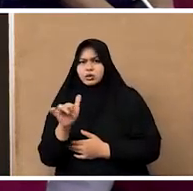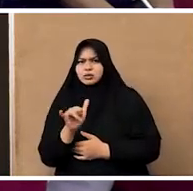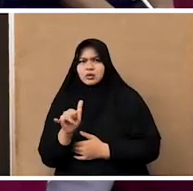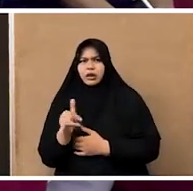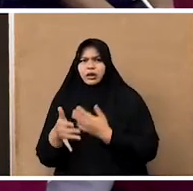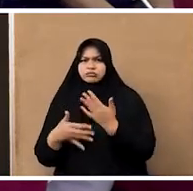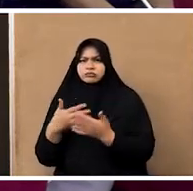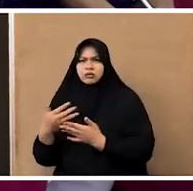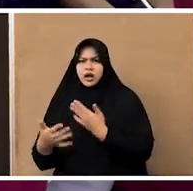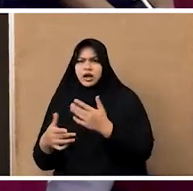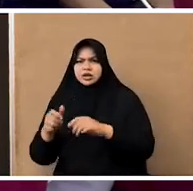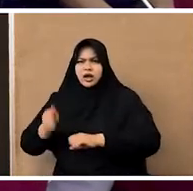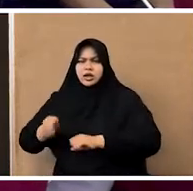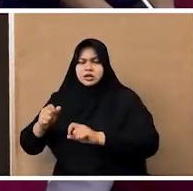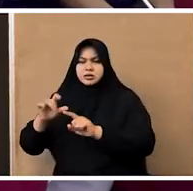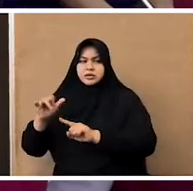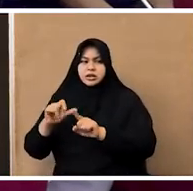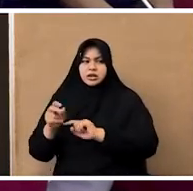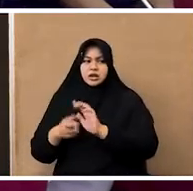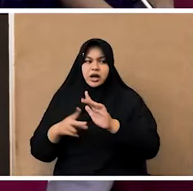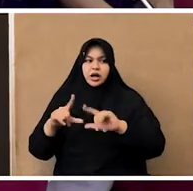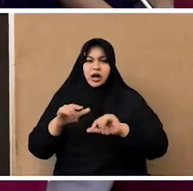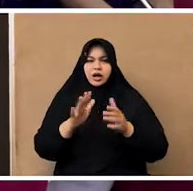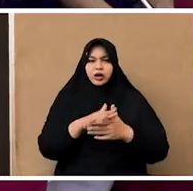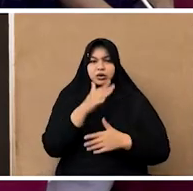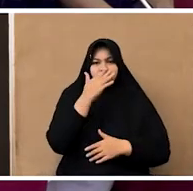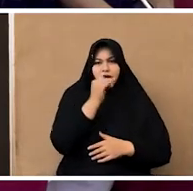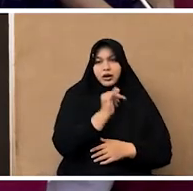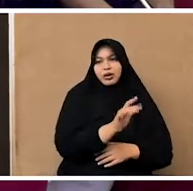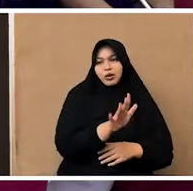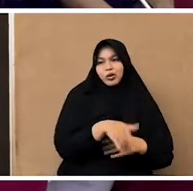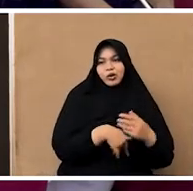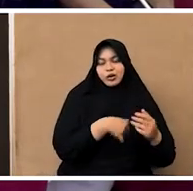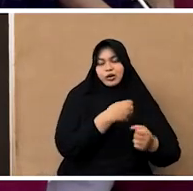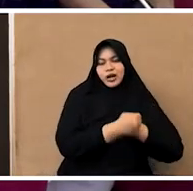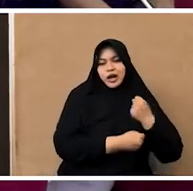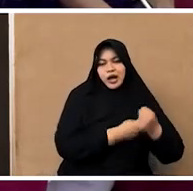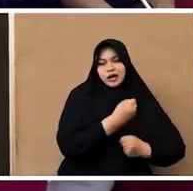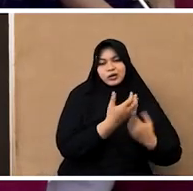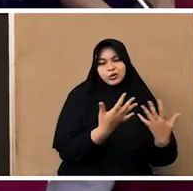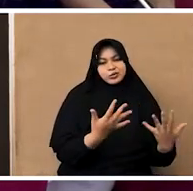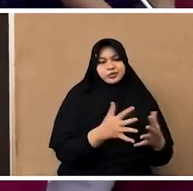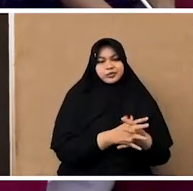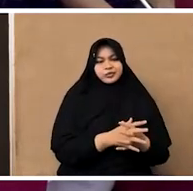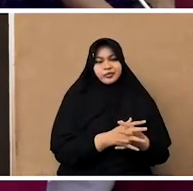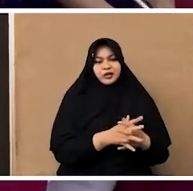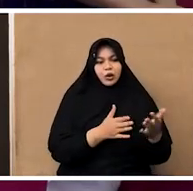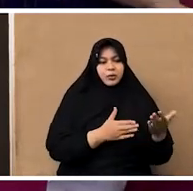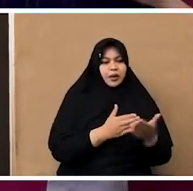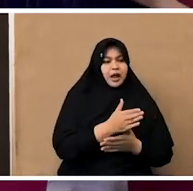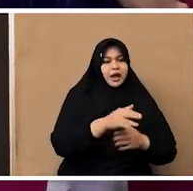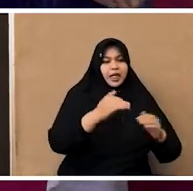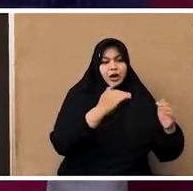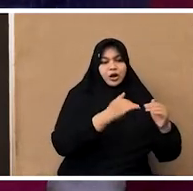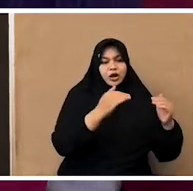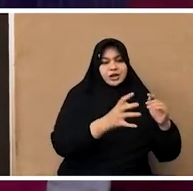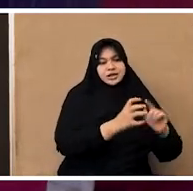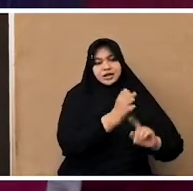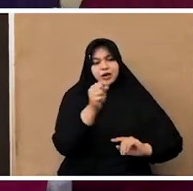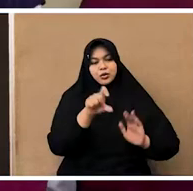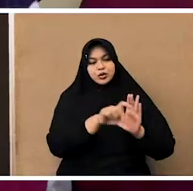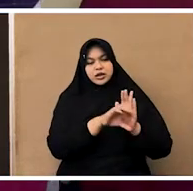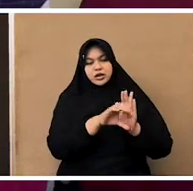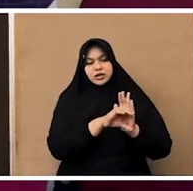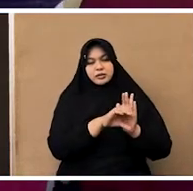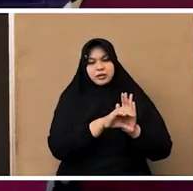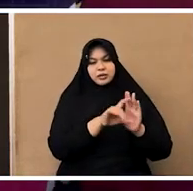dianggap bertindak gitu kan ndak juga sudah biasa cuman nggak dipraktekin apa kalau melanggar Lalu Lintas dicabut SIM 1 tahun kita nggak pernah